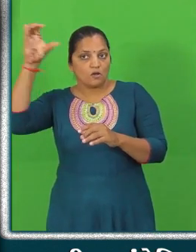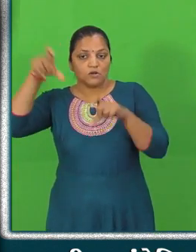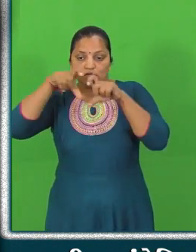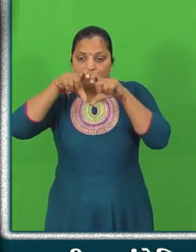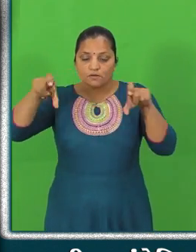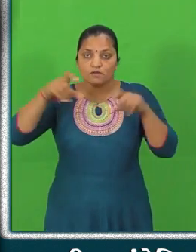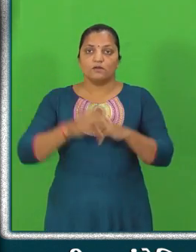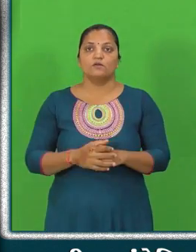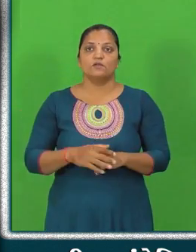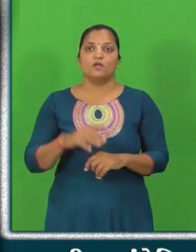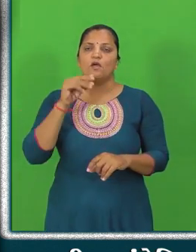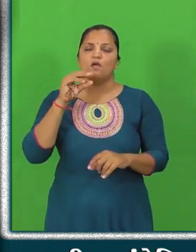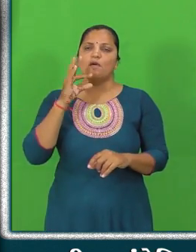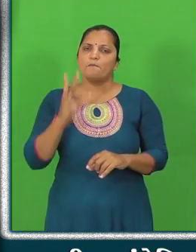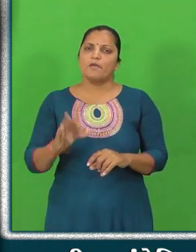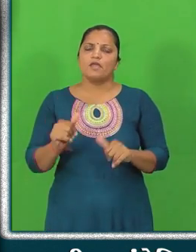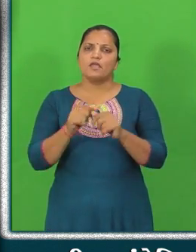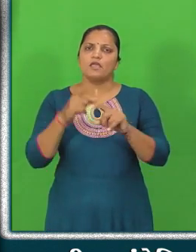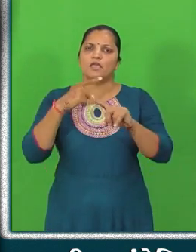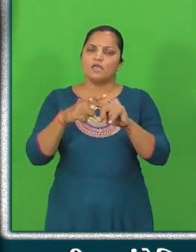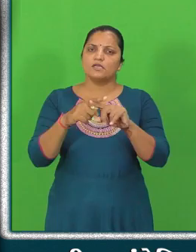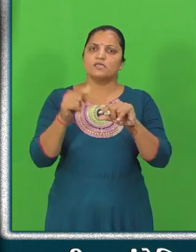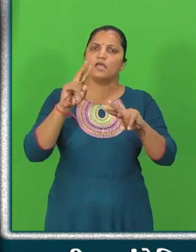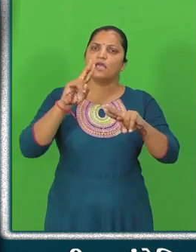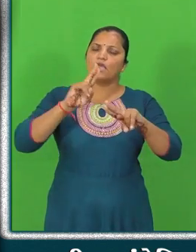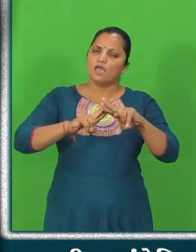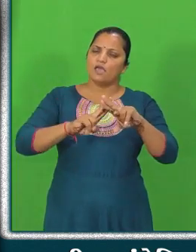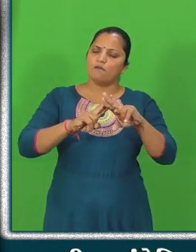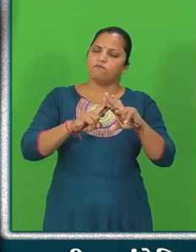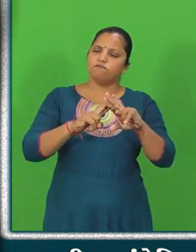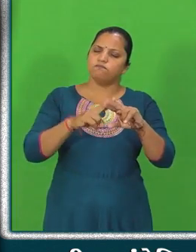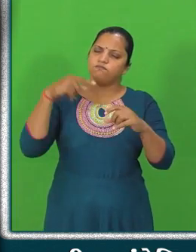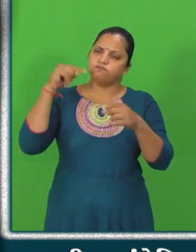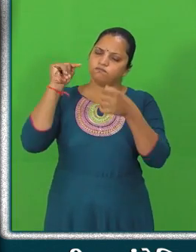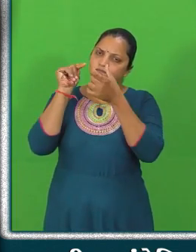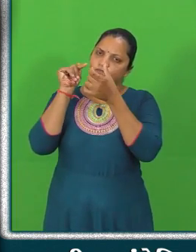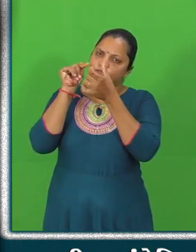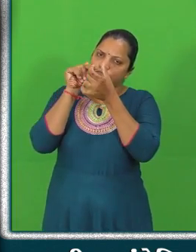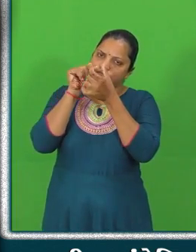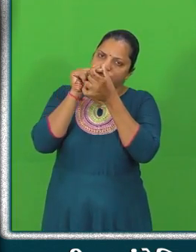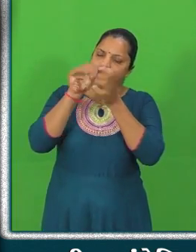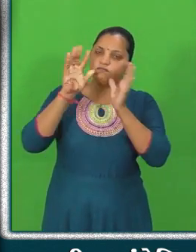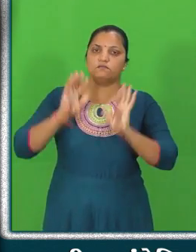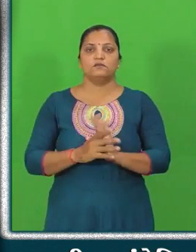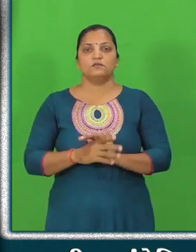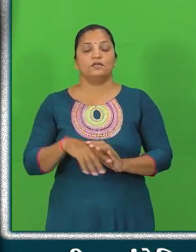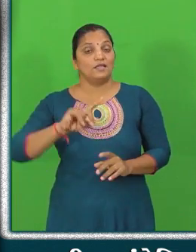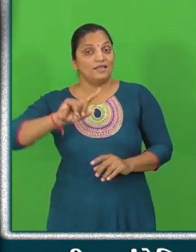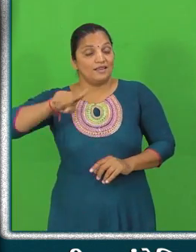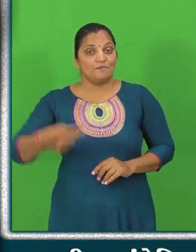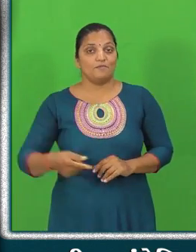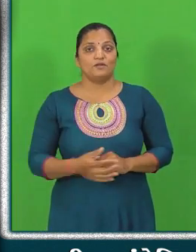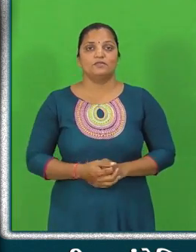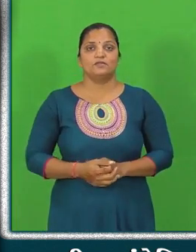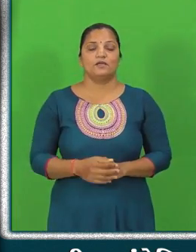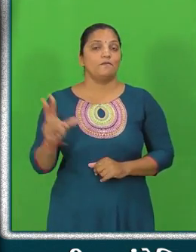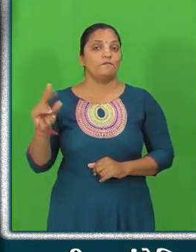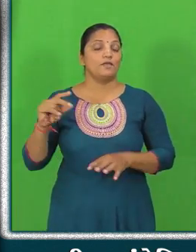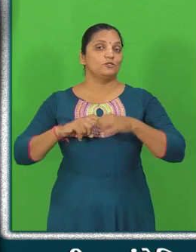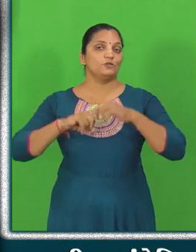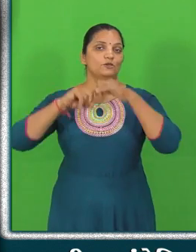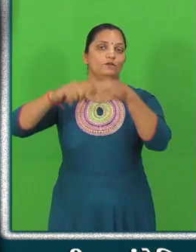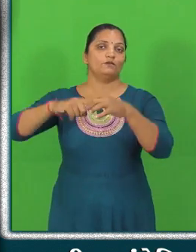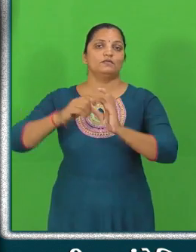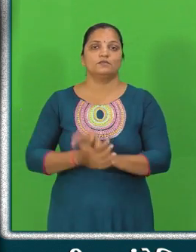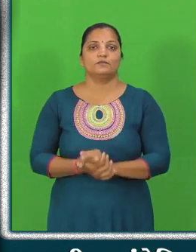હોવો જોઈશે, મુખ્ય અક્ષને સમાંતર કિરણ એ એફમાંથી જ પસાર થાય। ઓકે, ચલો ત્યાર પછી મારો બીજો